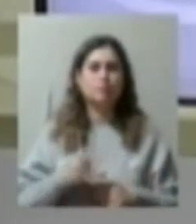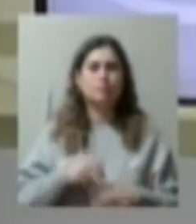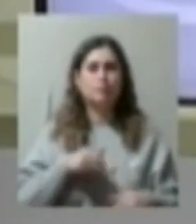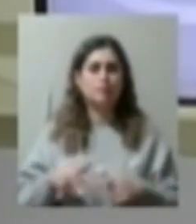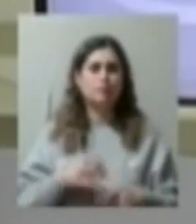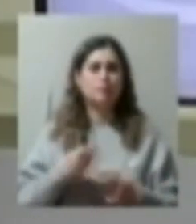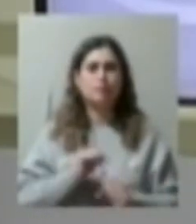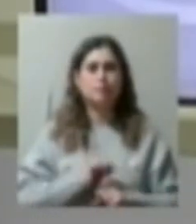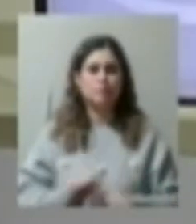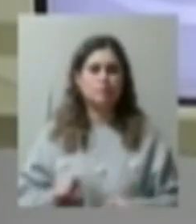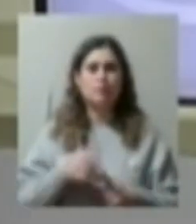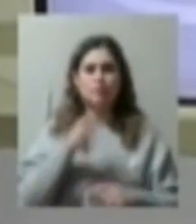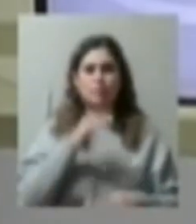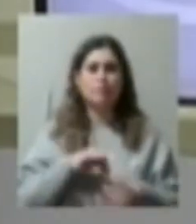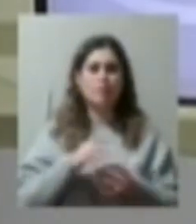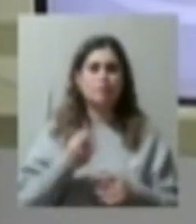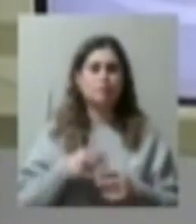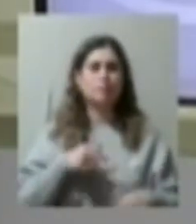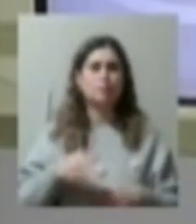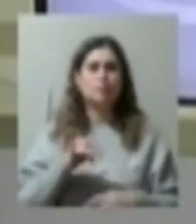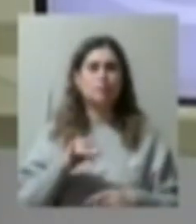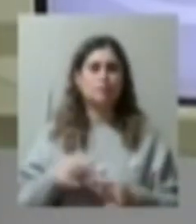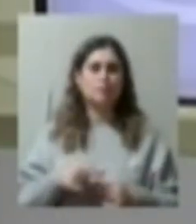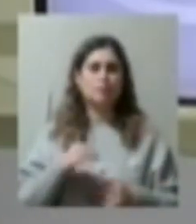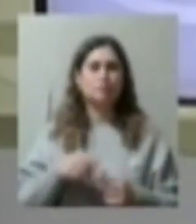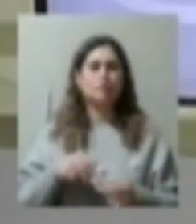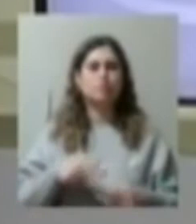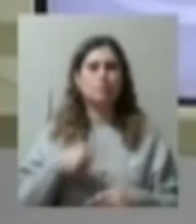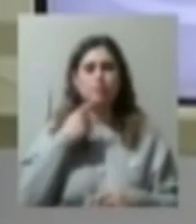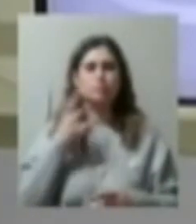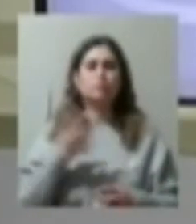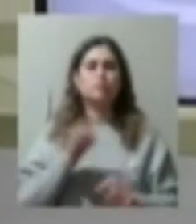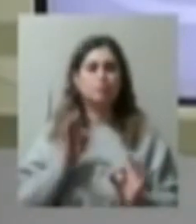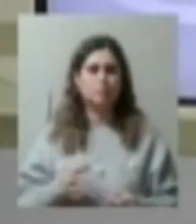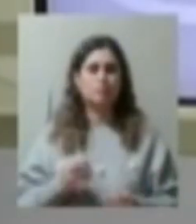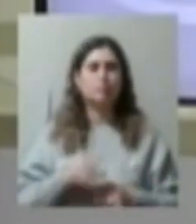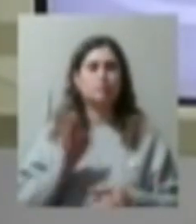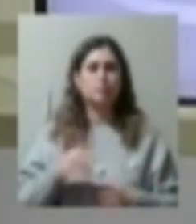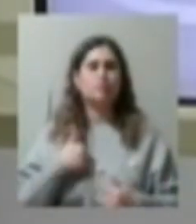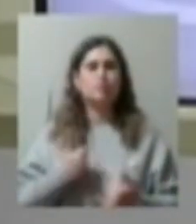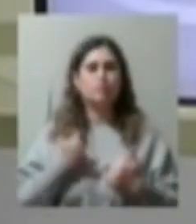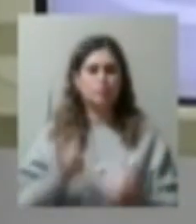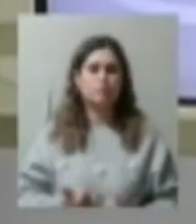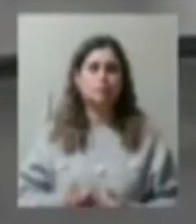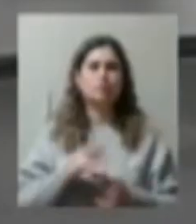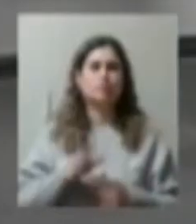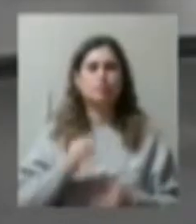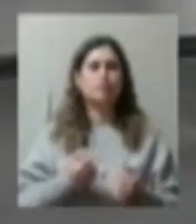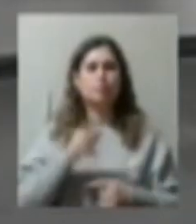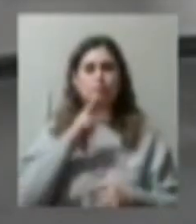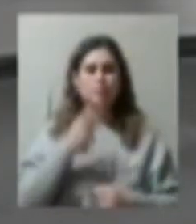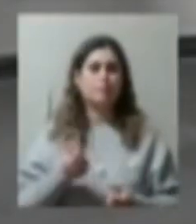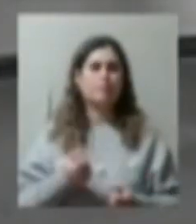можна. Коли проводимо акції на пішохідних переходах, то пішоходи кажуть, що правильно, хай нам поступаються, водії неправі.